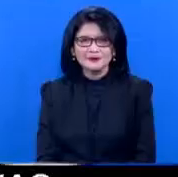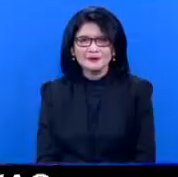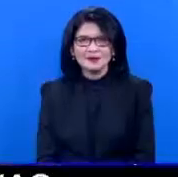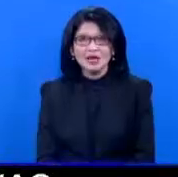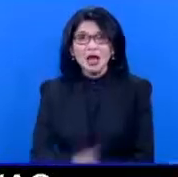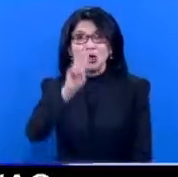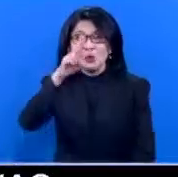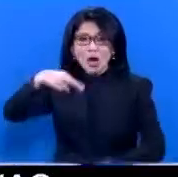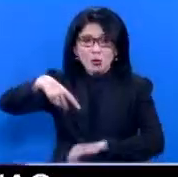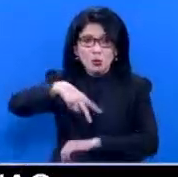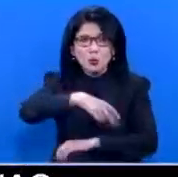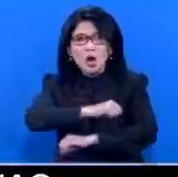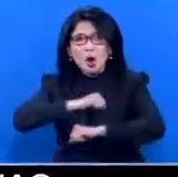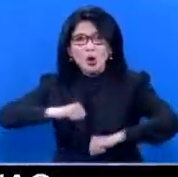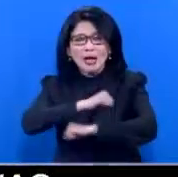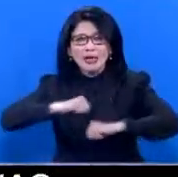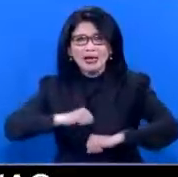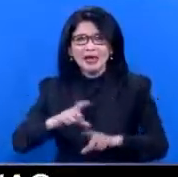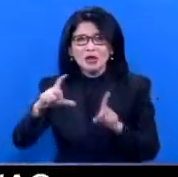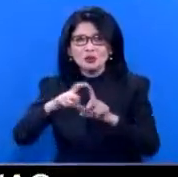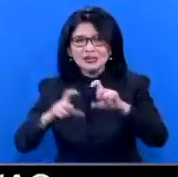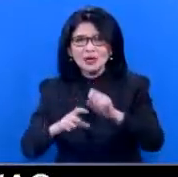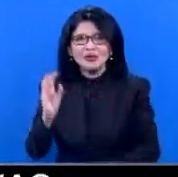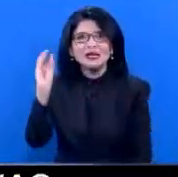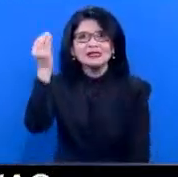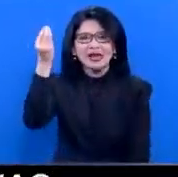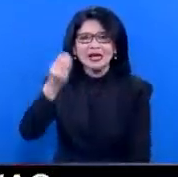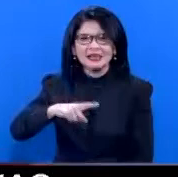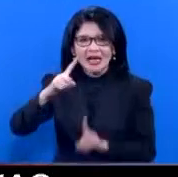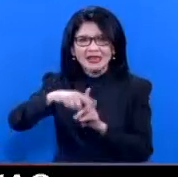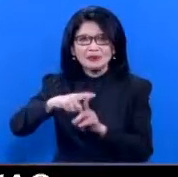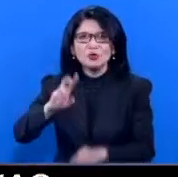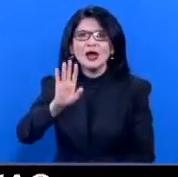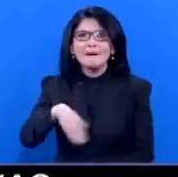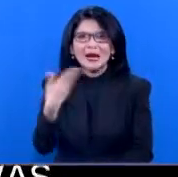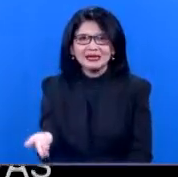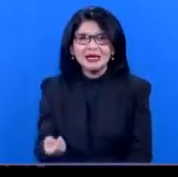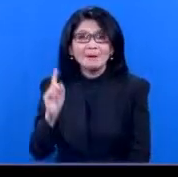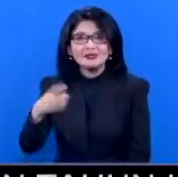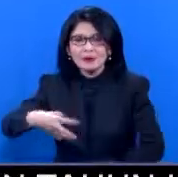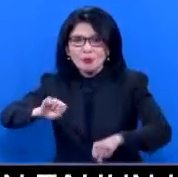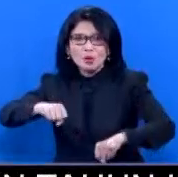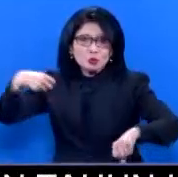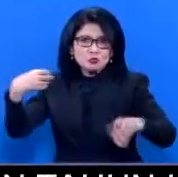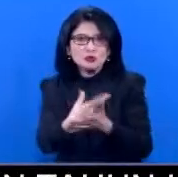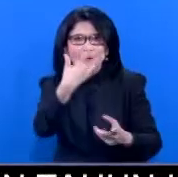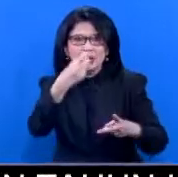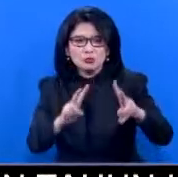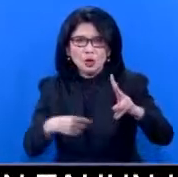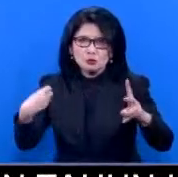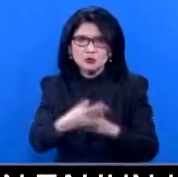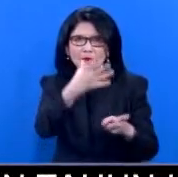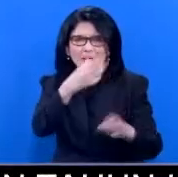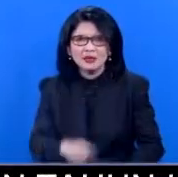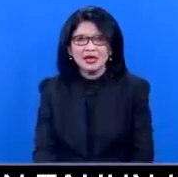Dua pejalan kaki yang sedang berolahraga di kawasan Duren Sawit, Jakarta Timur tewas di lokasi kejadian setelah ditabrak motor saat mereka menyeberang jalan.